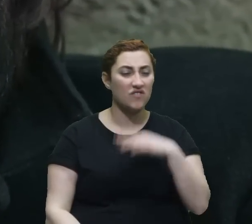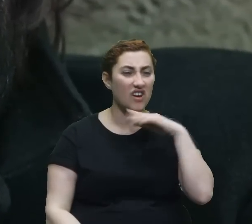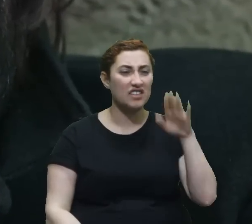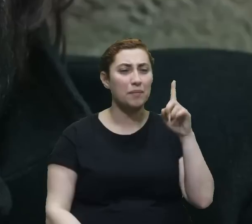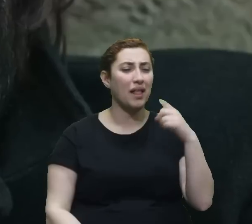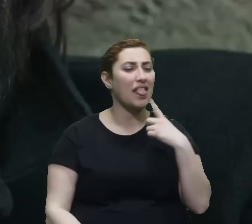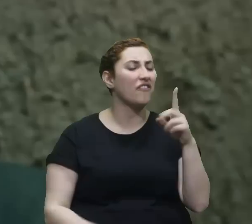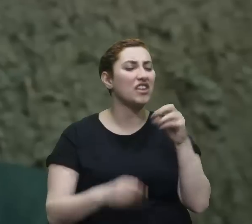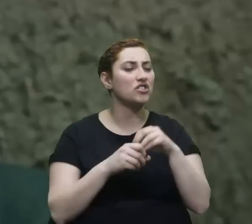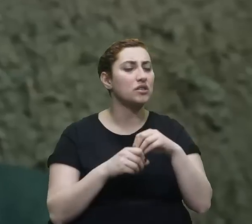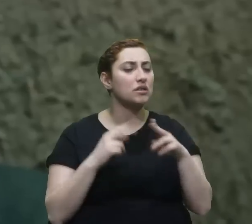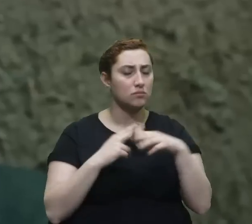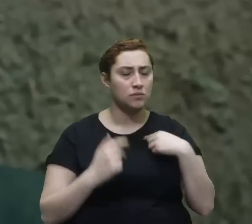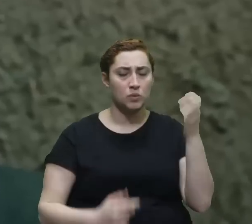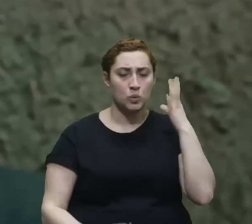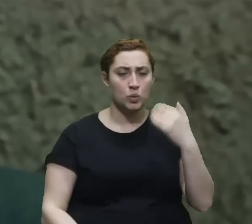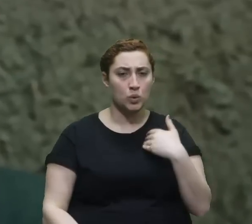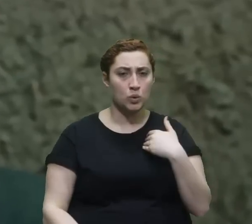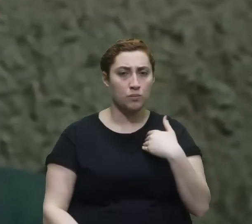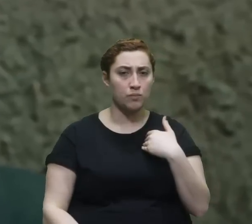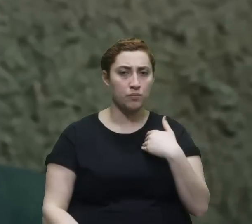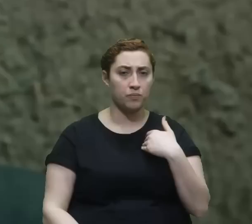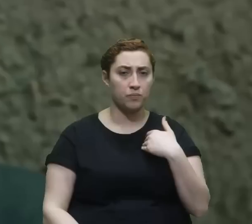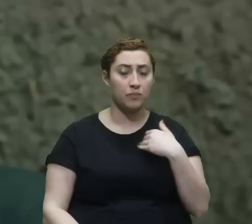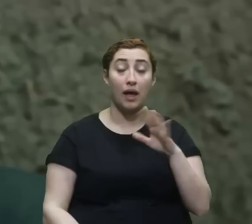Fransa'dayken bir laf arasında adını duymuştum.